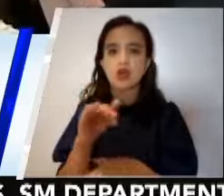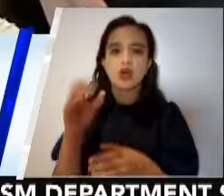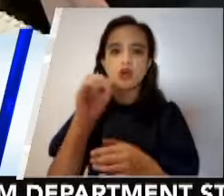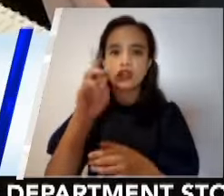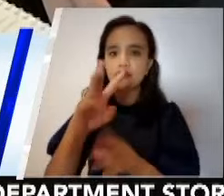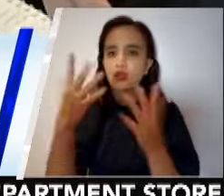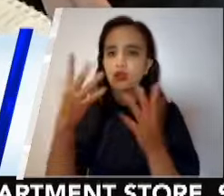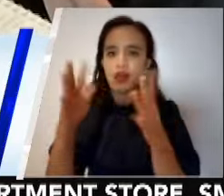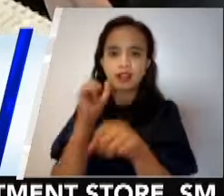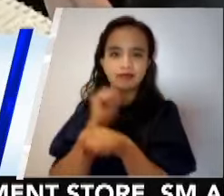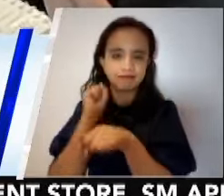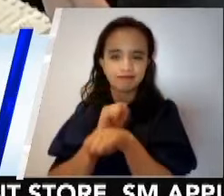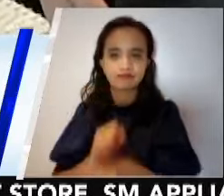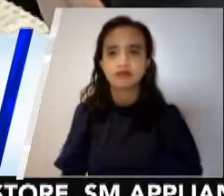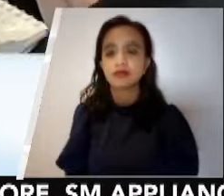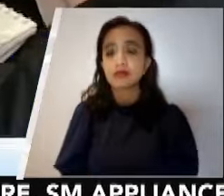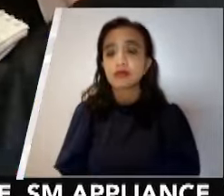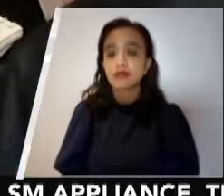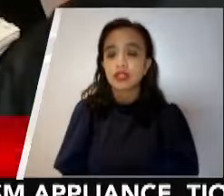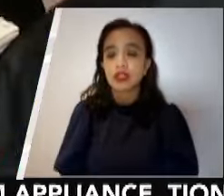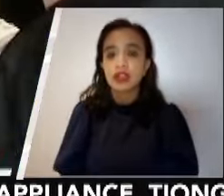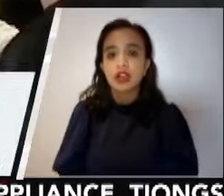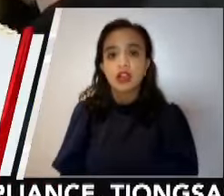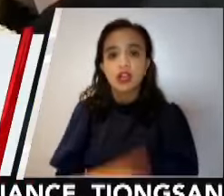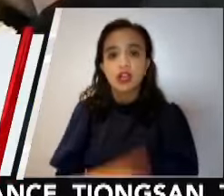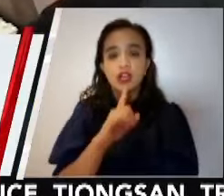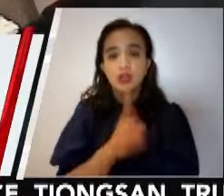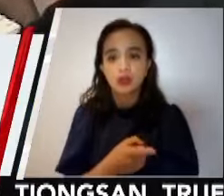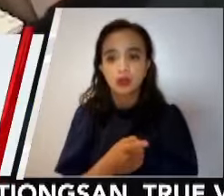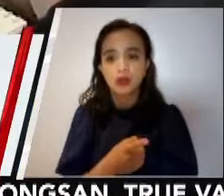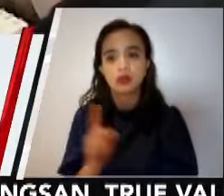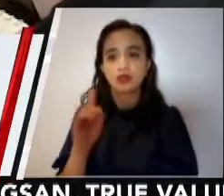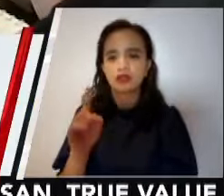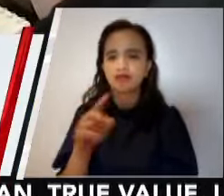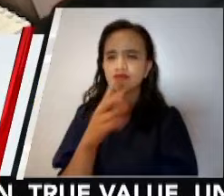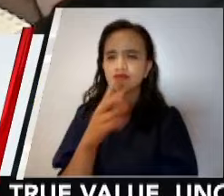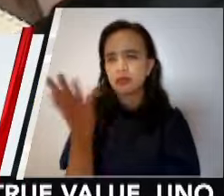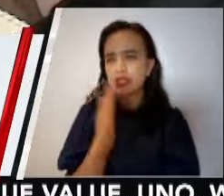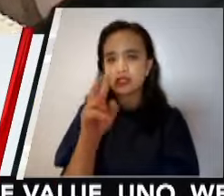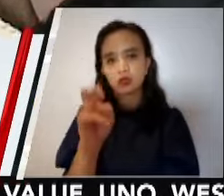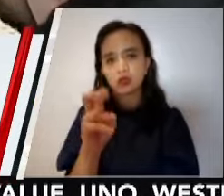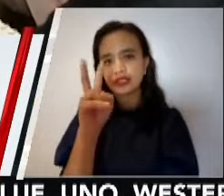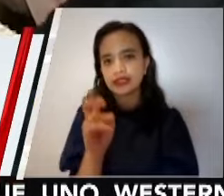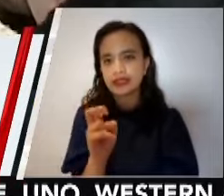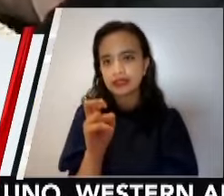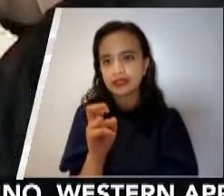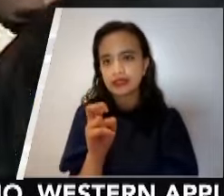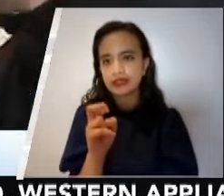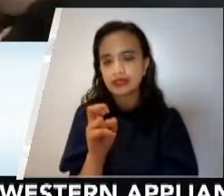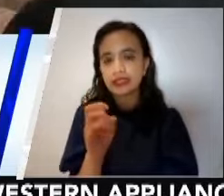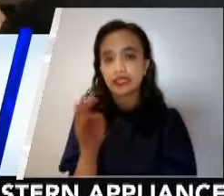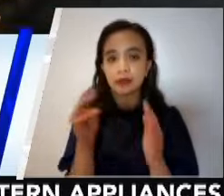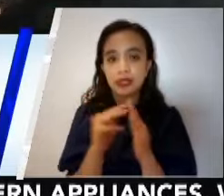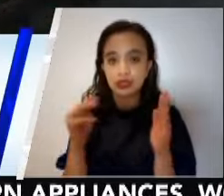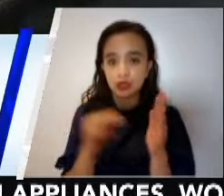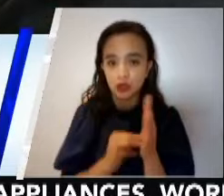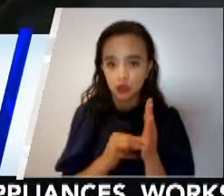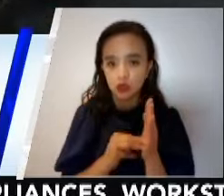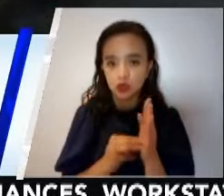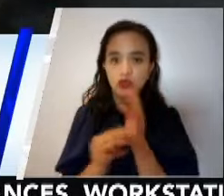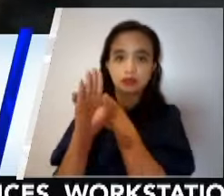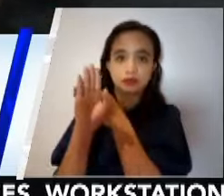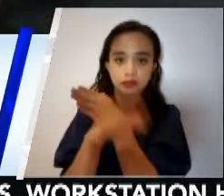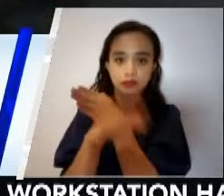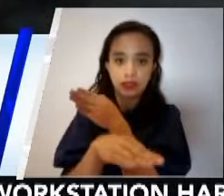mentioned to the tune of around 200 million at least ang devoted to the returning distressed workers in terms